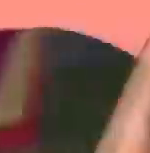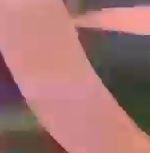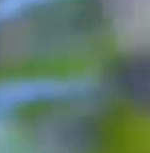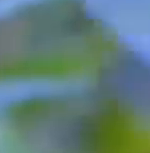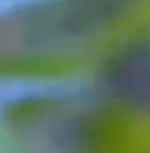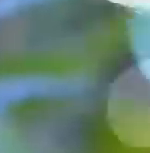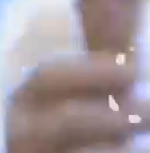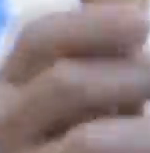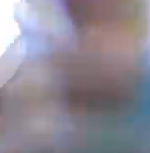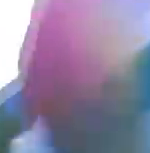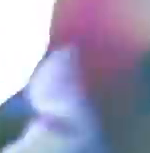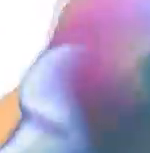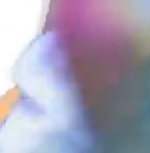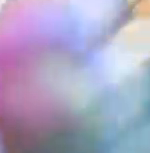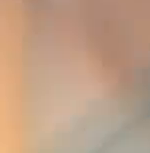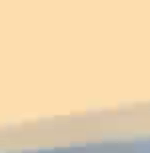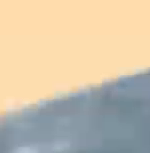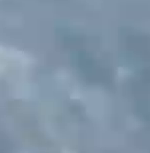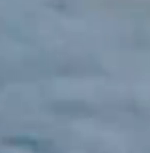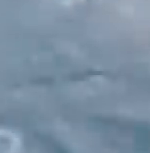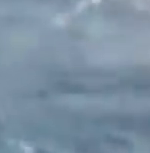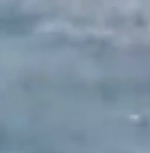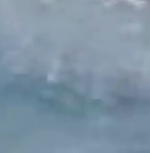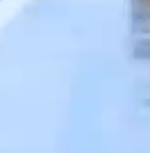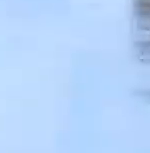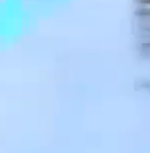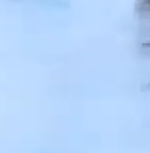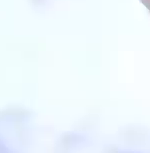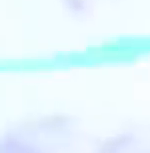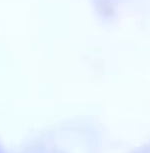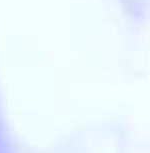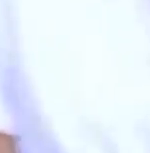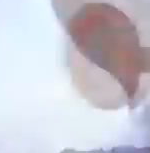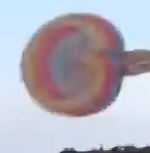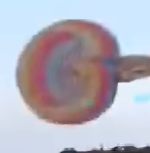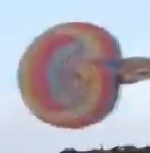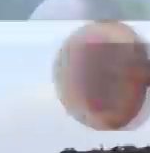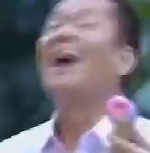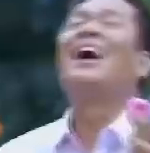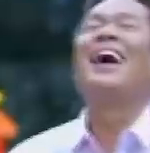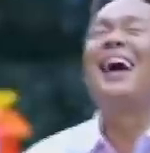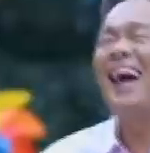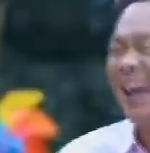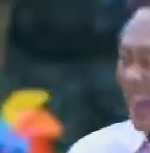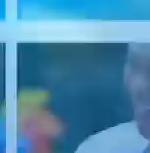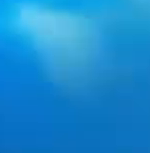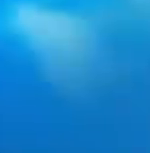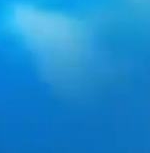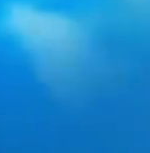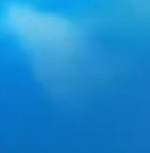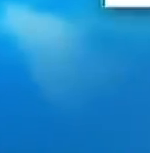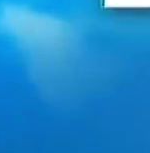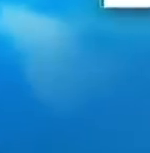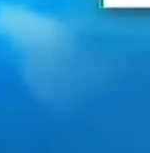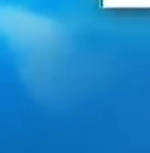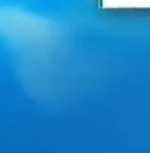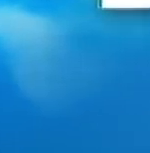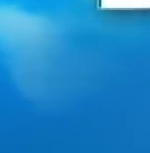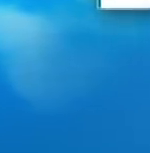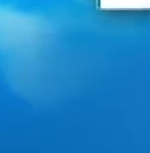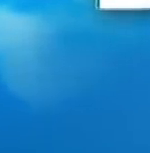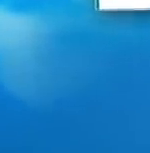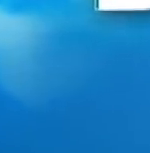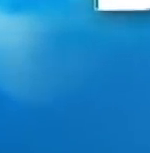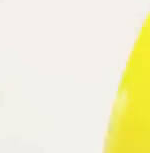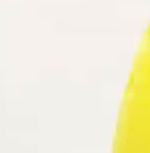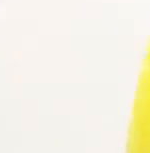ang saya-saya. Sa unang hirit, unang hirit, unang hirit, mangunguna ka.